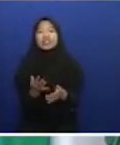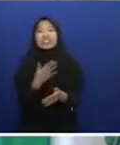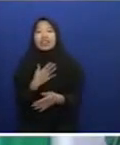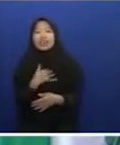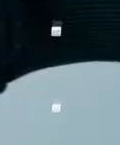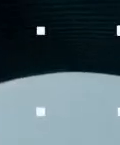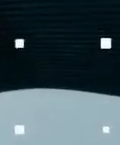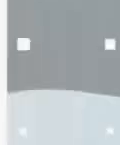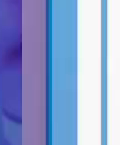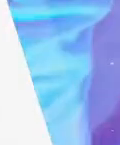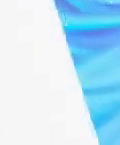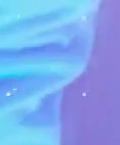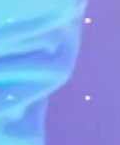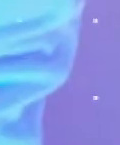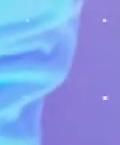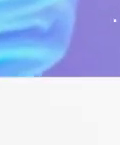saya.